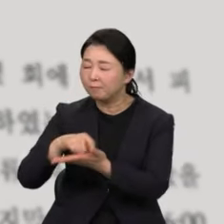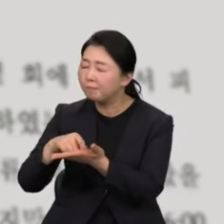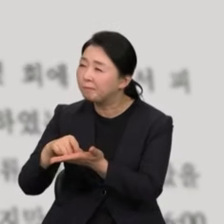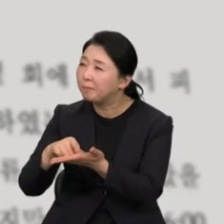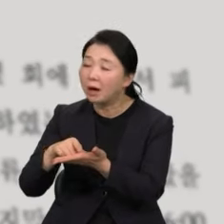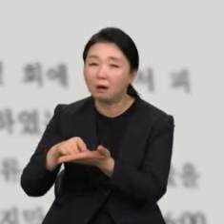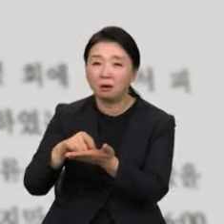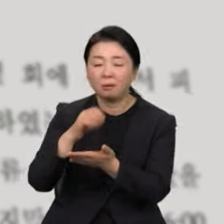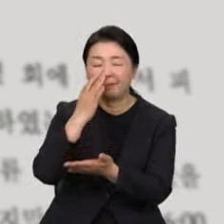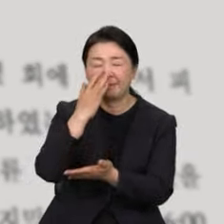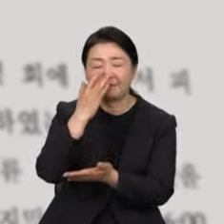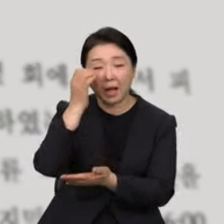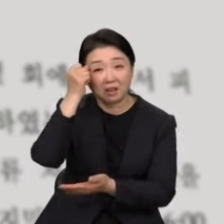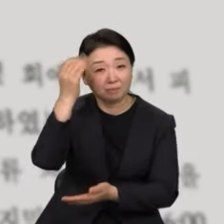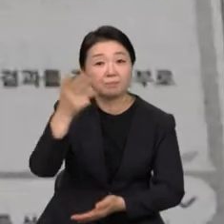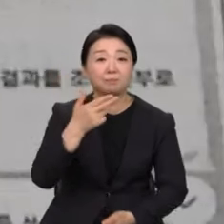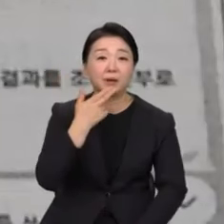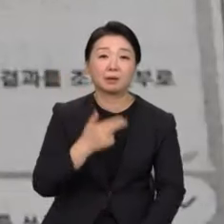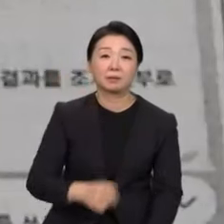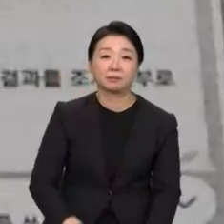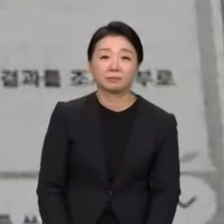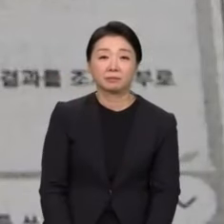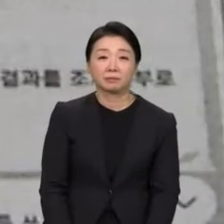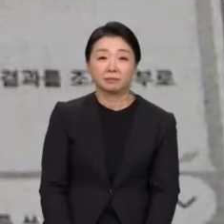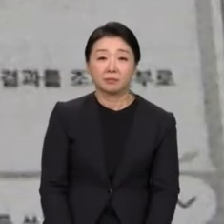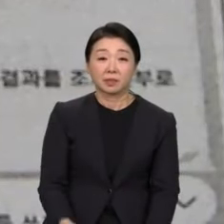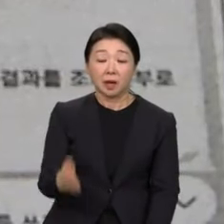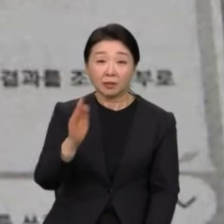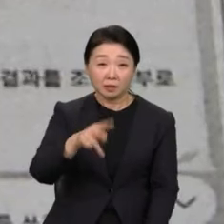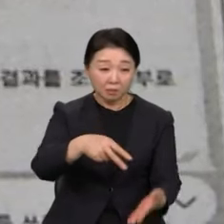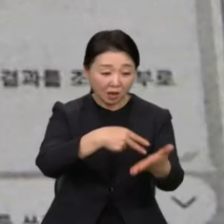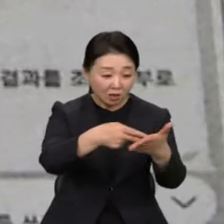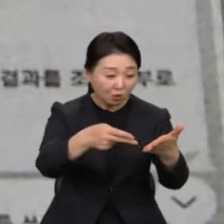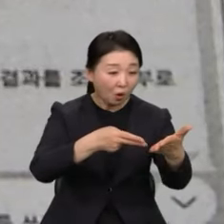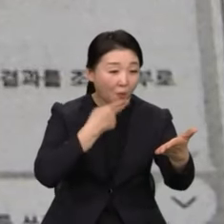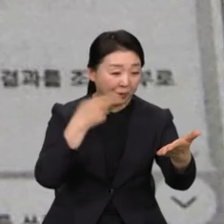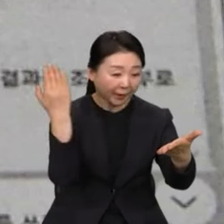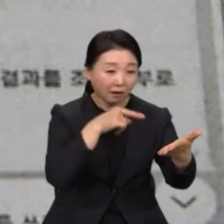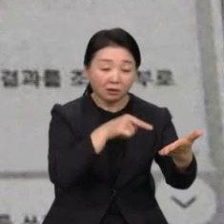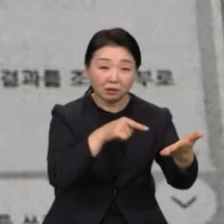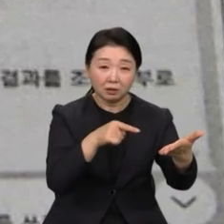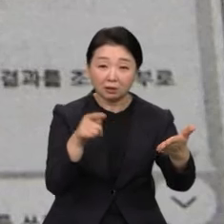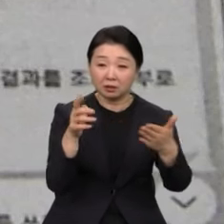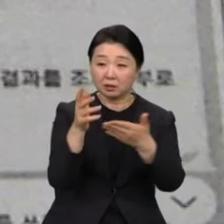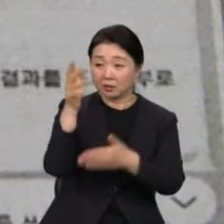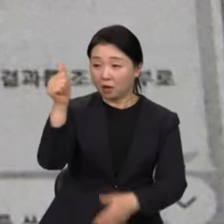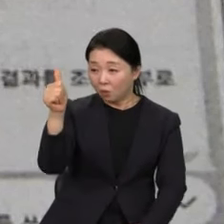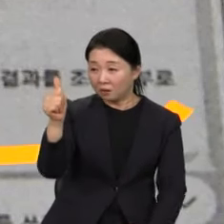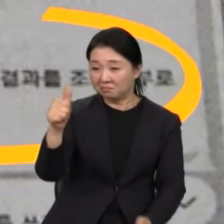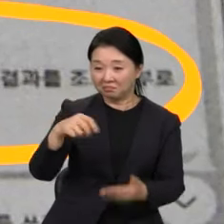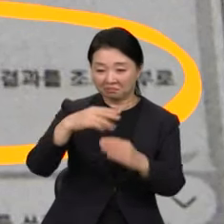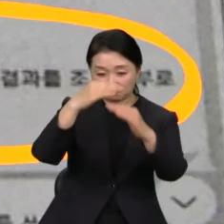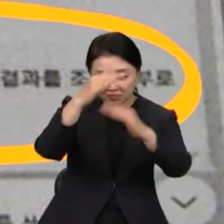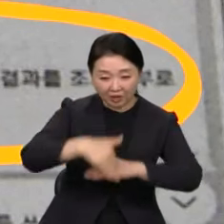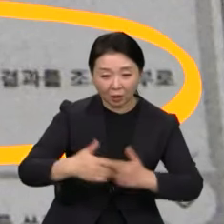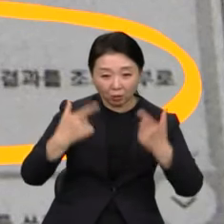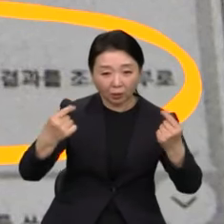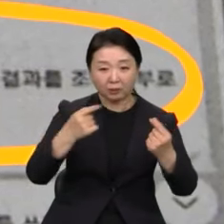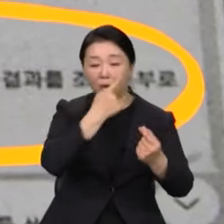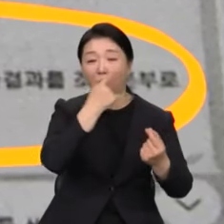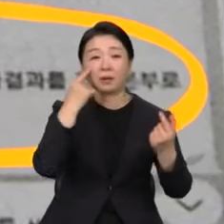것인지 기억이 안 난다고 했습니다. 하지만 지우지 않은 메모가 장관 측에 보낸 메시지와 똑같다는 사실이